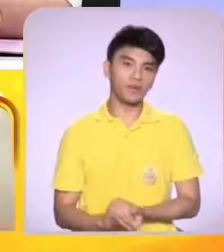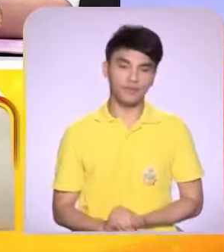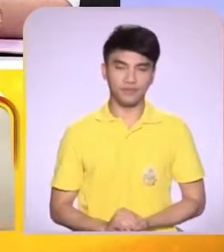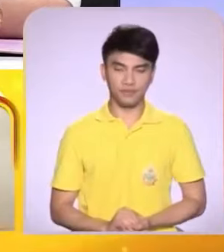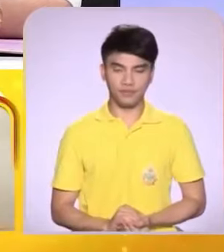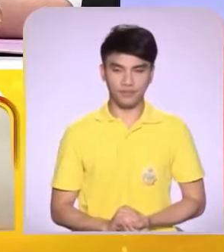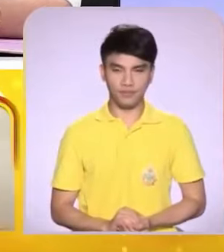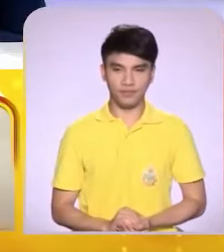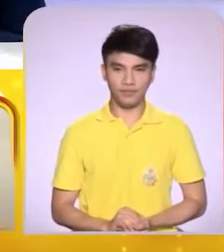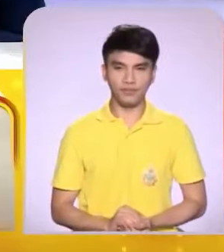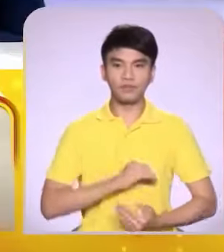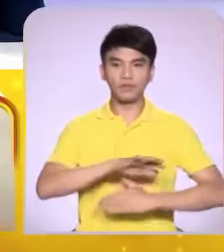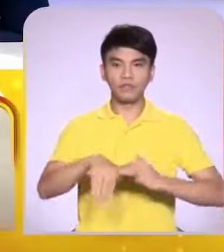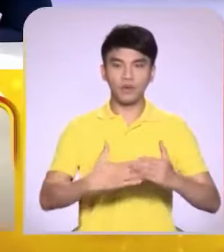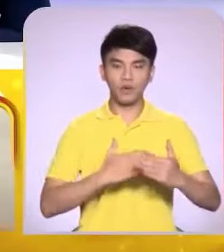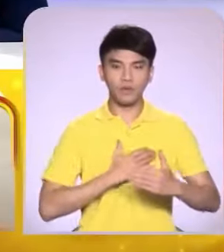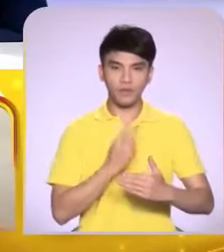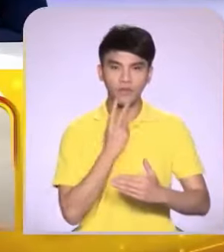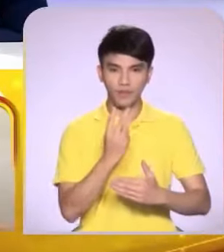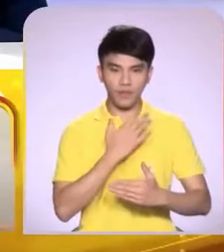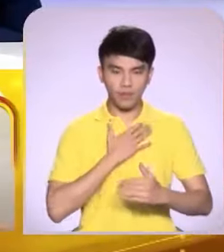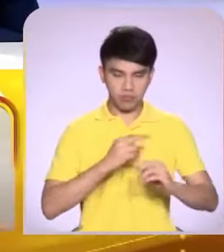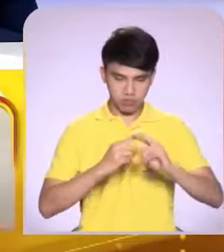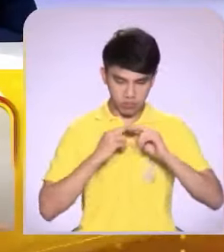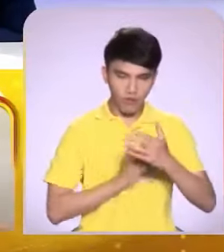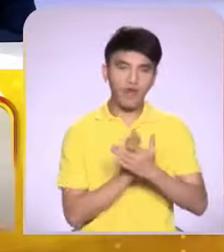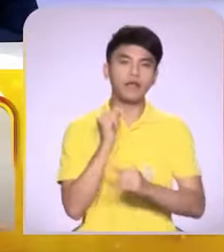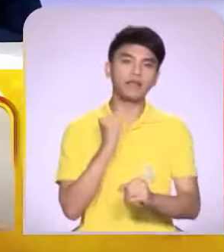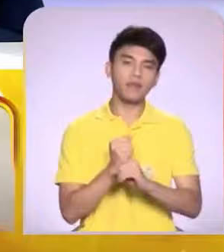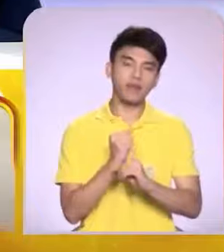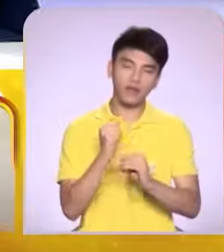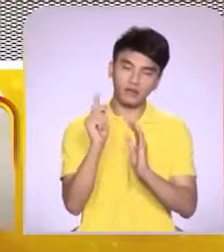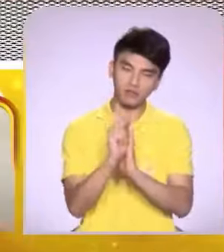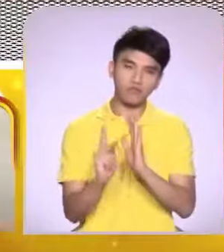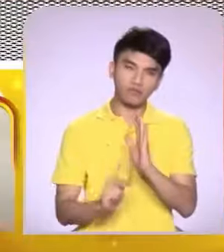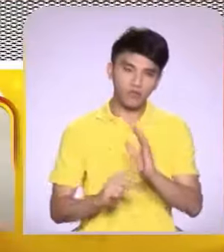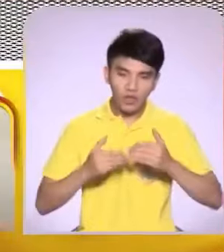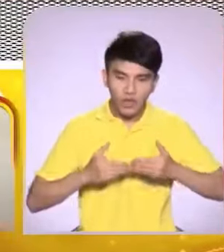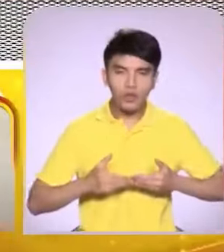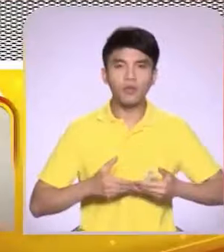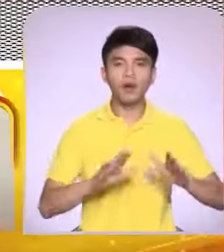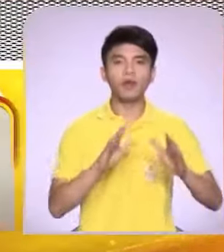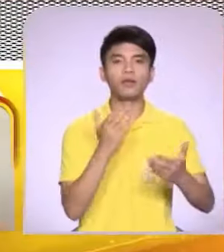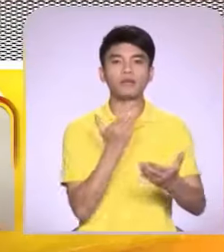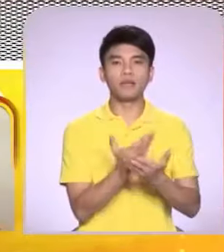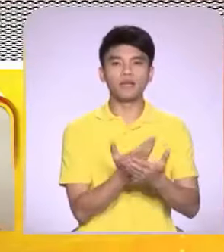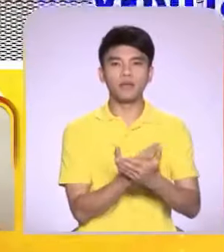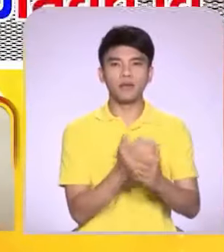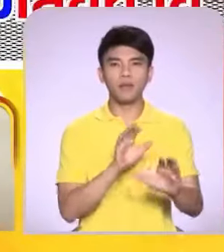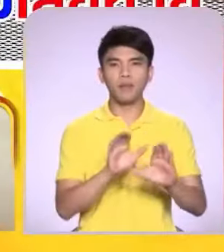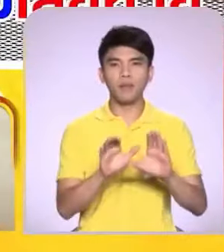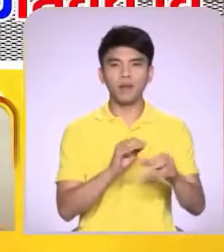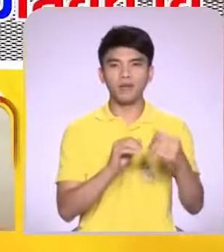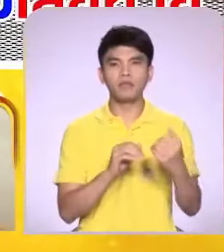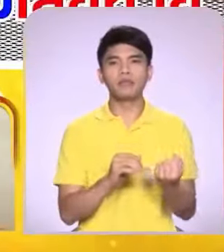ที่ปรากฏหลายๆที่เราได้สัมผัสในฐานะนักกฎหมายหรือทนายความเนี่ยส ่ วนมากจะประกันตัวที่หลักประกันก็คืออย่างน้อยถ้าเป็นเงินสด